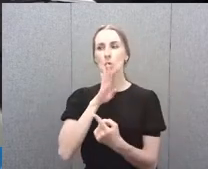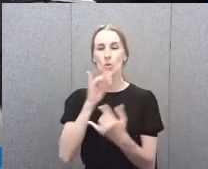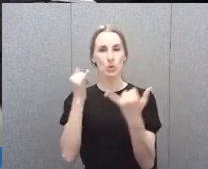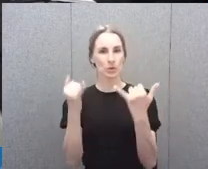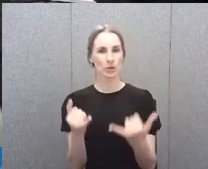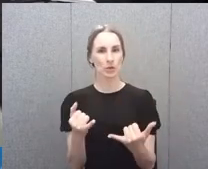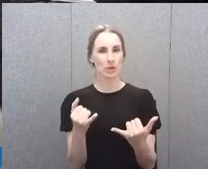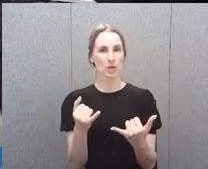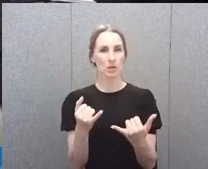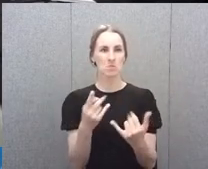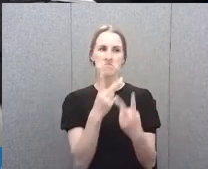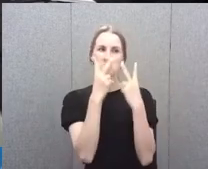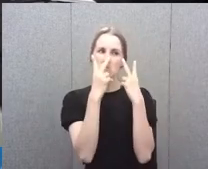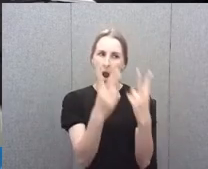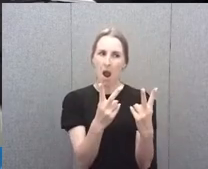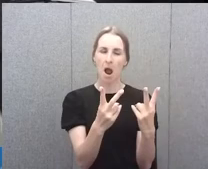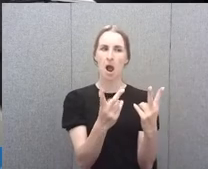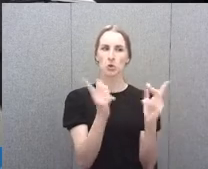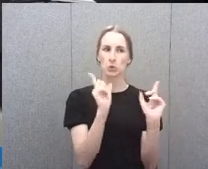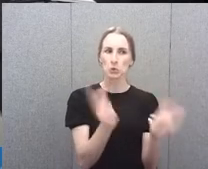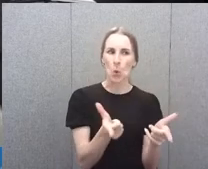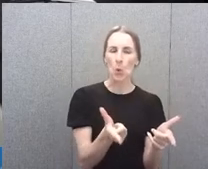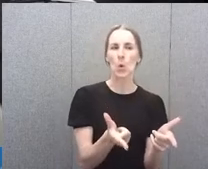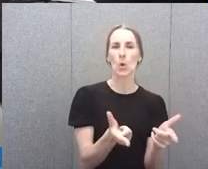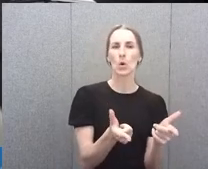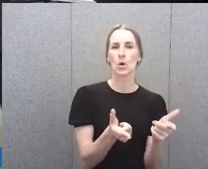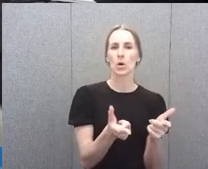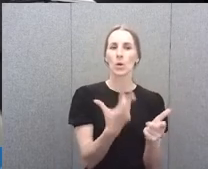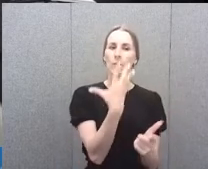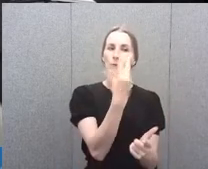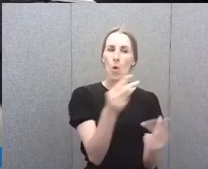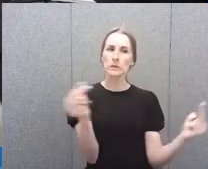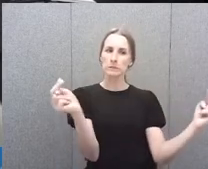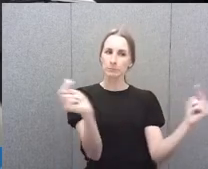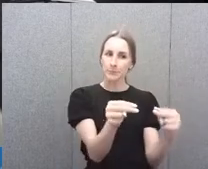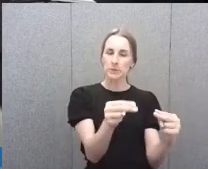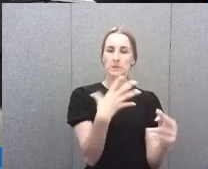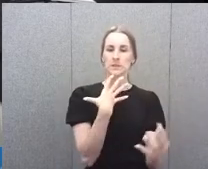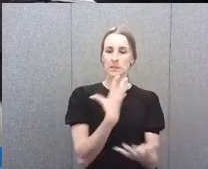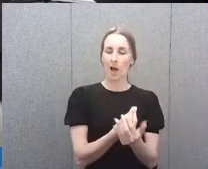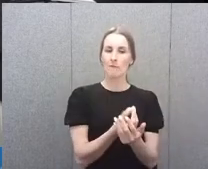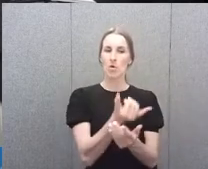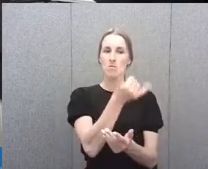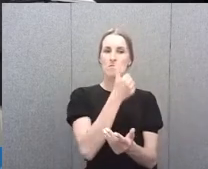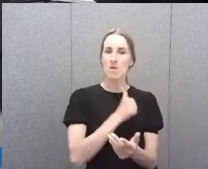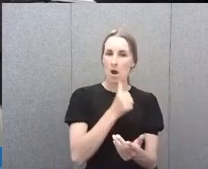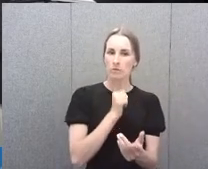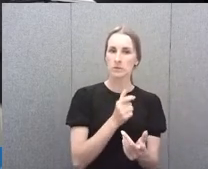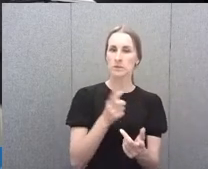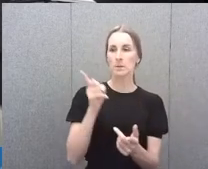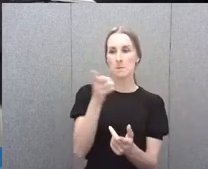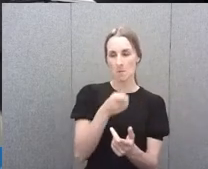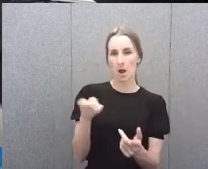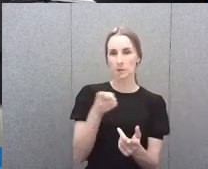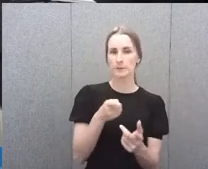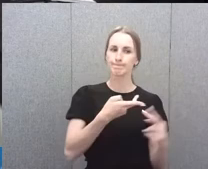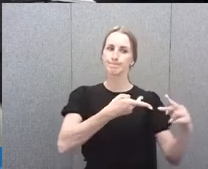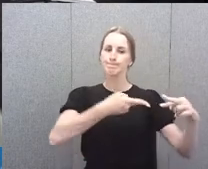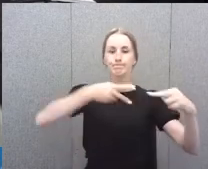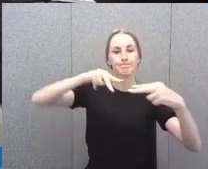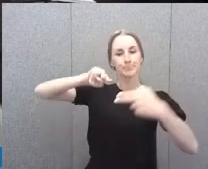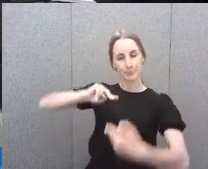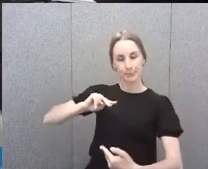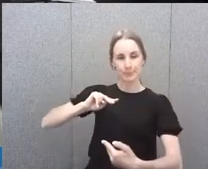что женщины, которые в настоящее время очень заметны в белорусском контексте, они показывают на своем конкретном примере,